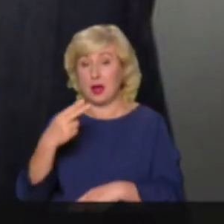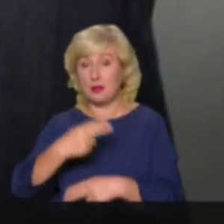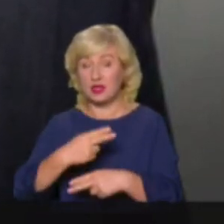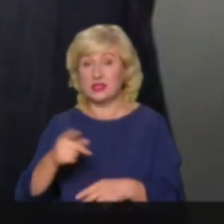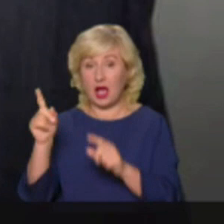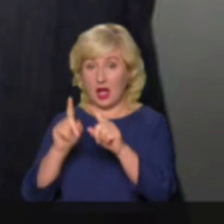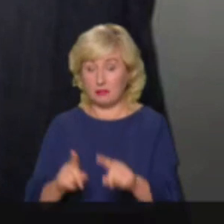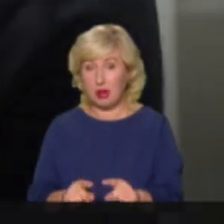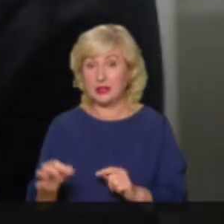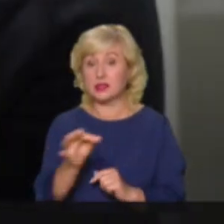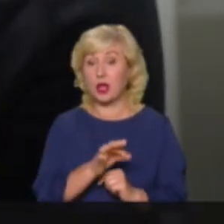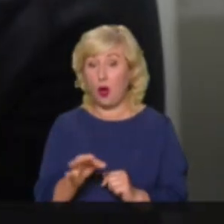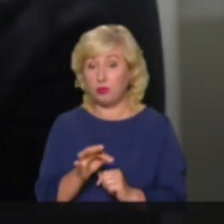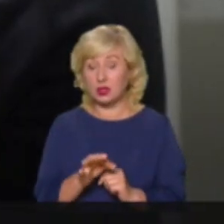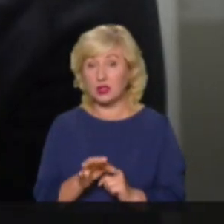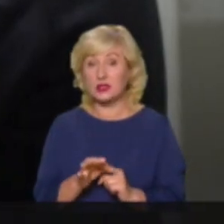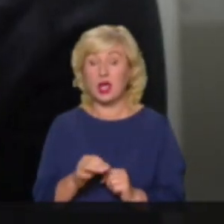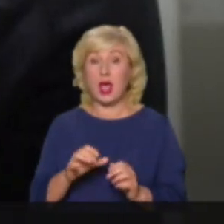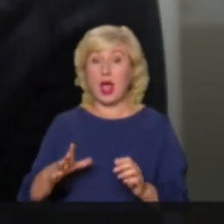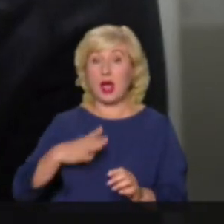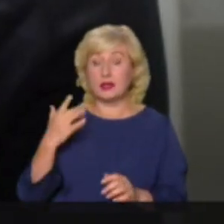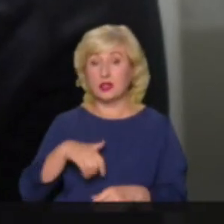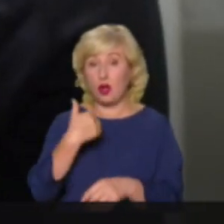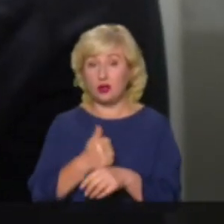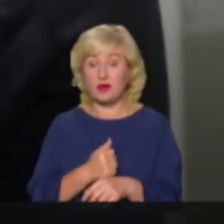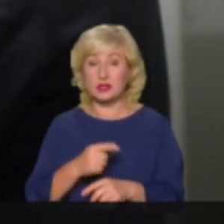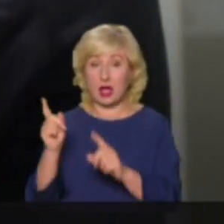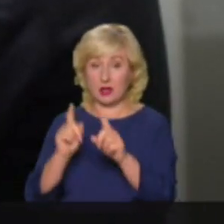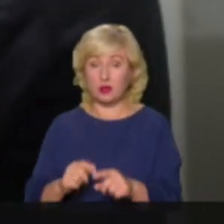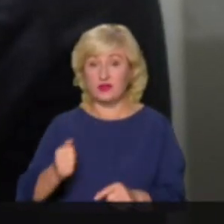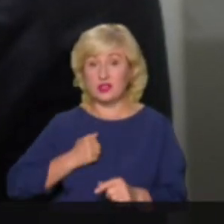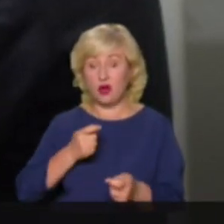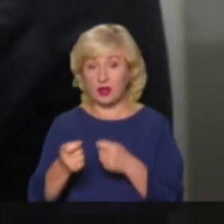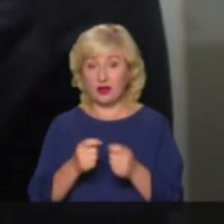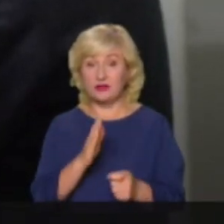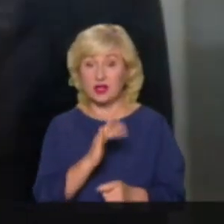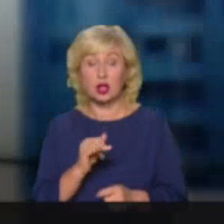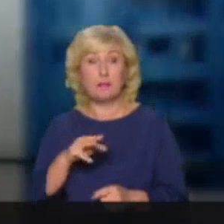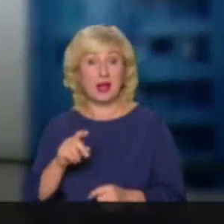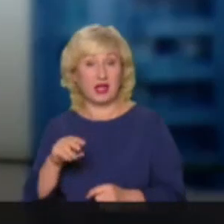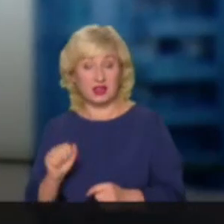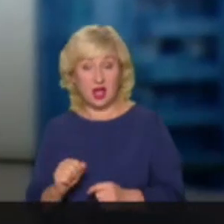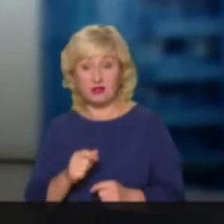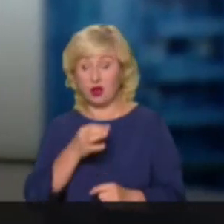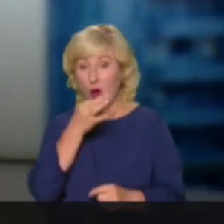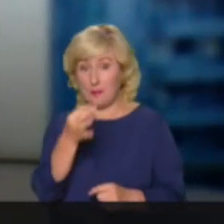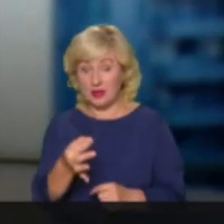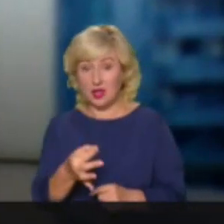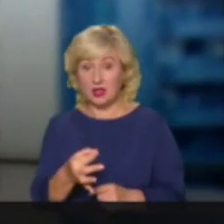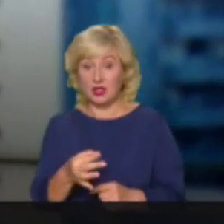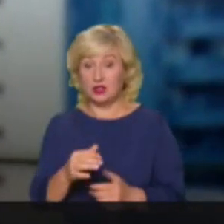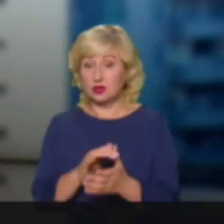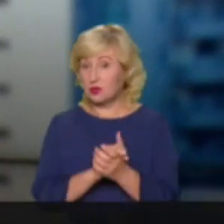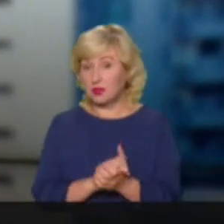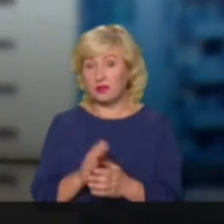Закарпатській області. А тим часом екс-голова Закарпатської обласної військової адміністрації Віктор Микита в коментарі Суспільному